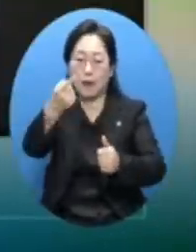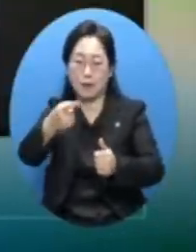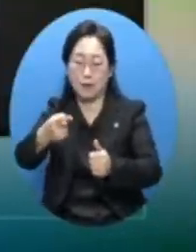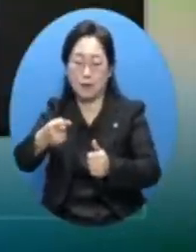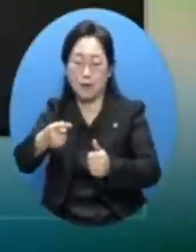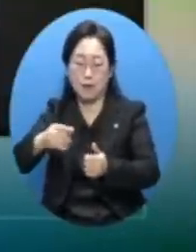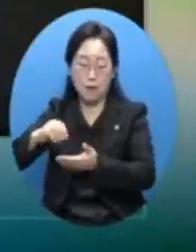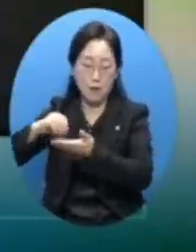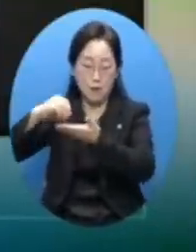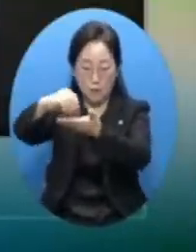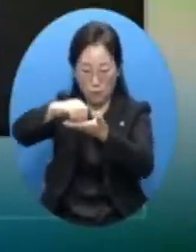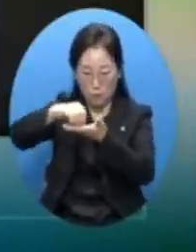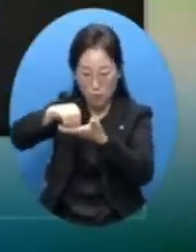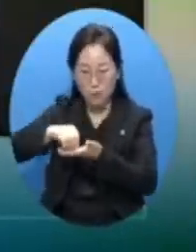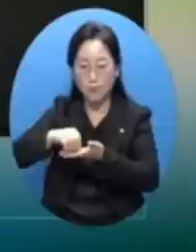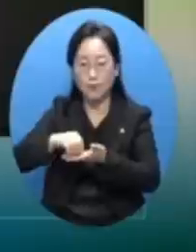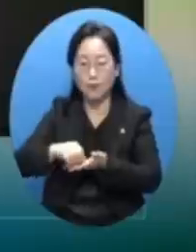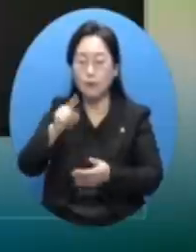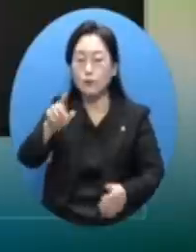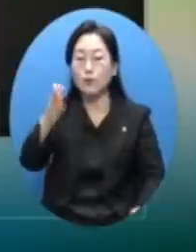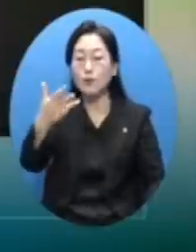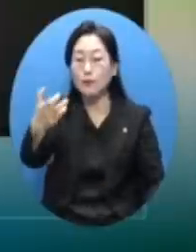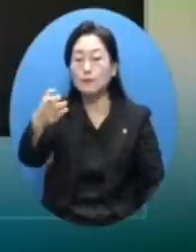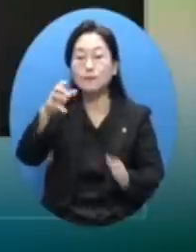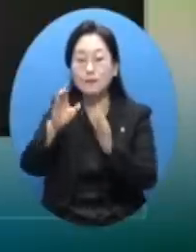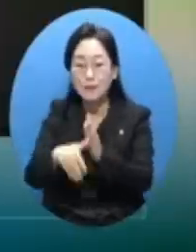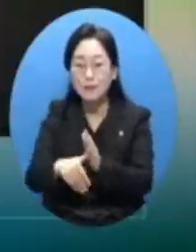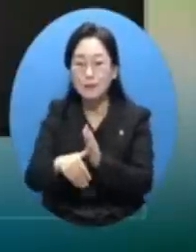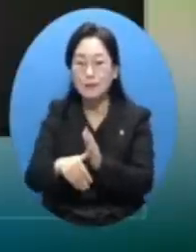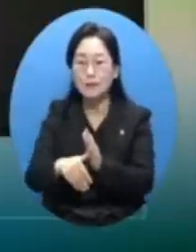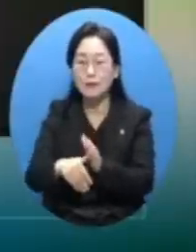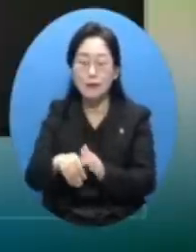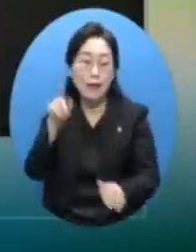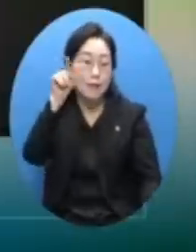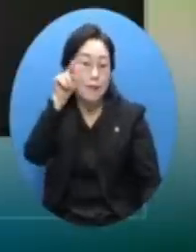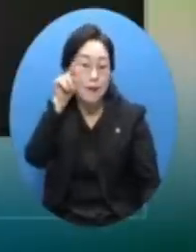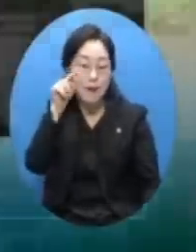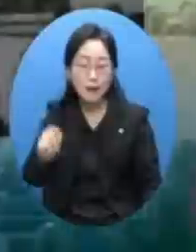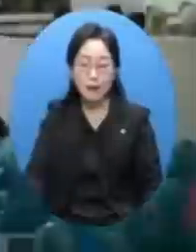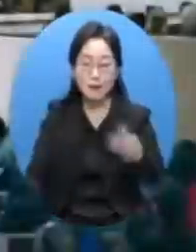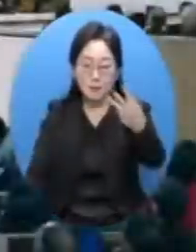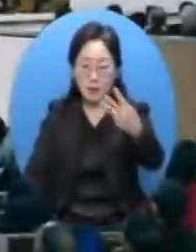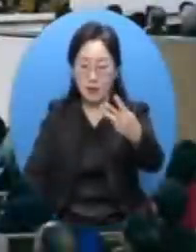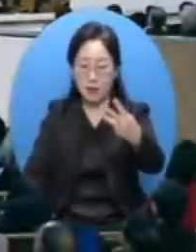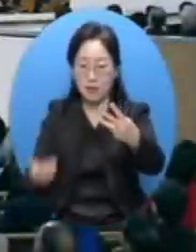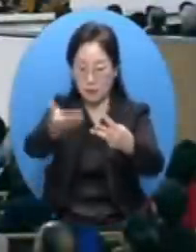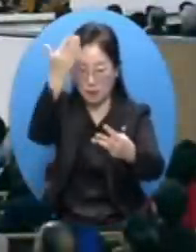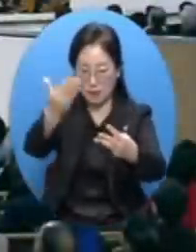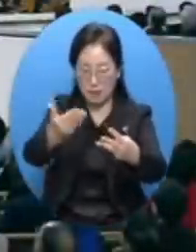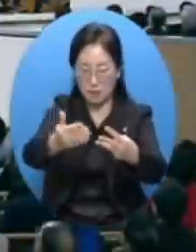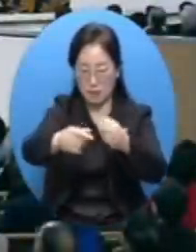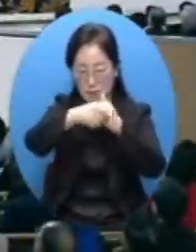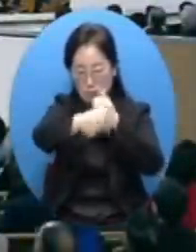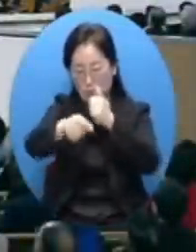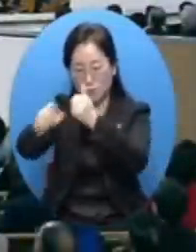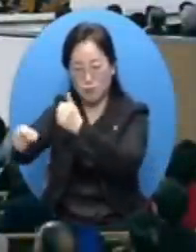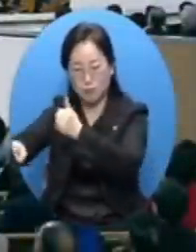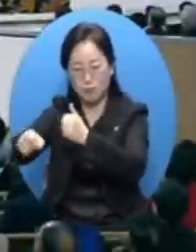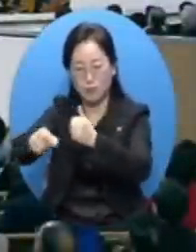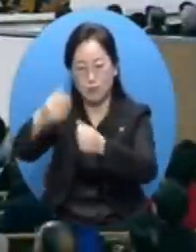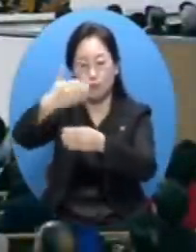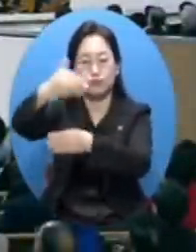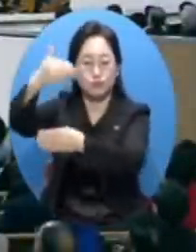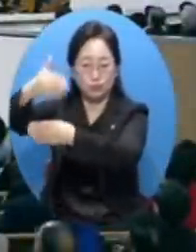돌파하고 1980년대 가면은 매일 3군데 이상의 가맹점을 열었습니다. 그래서